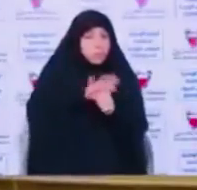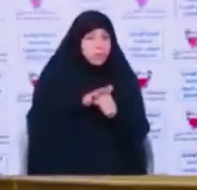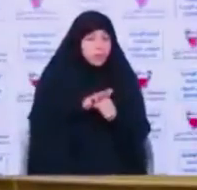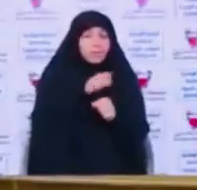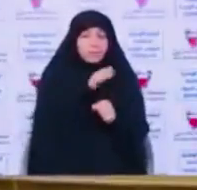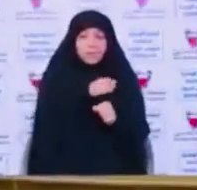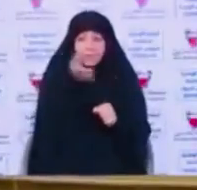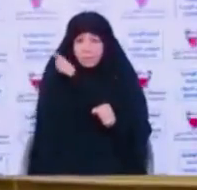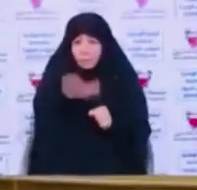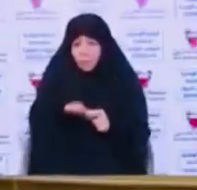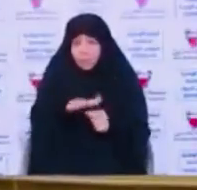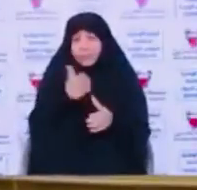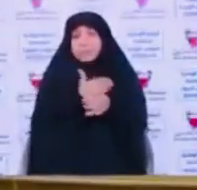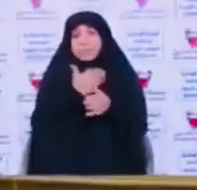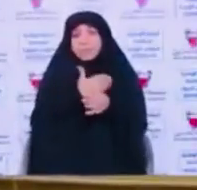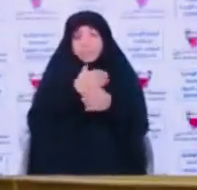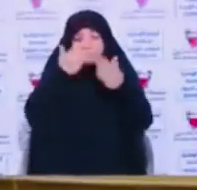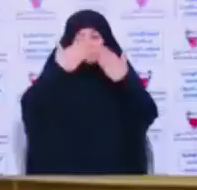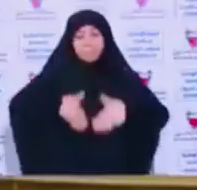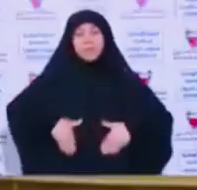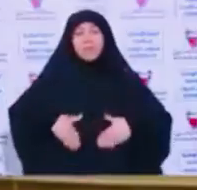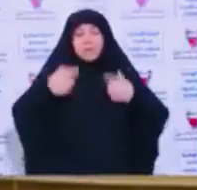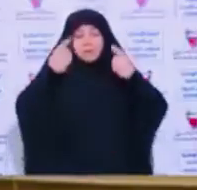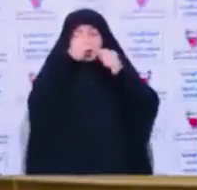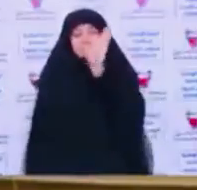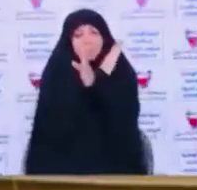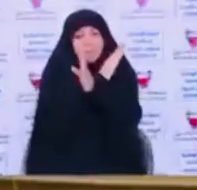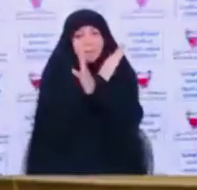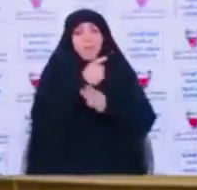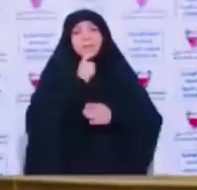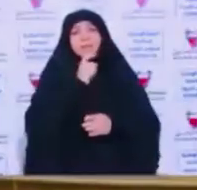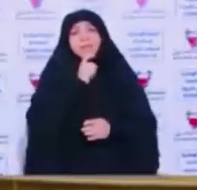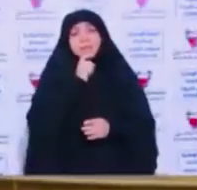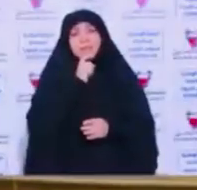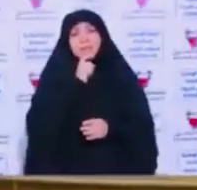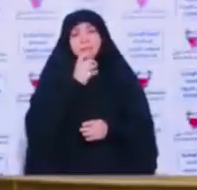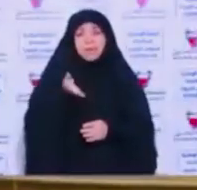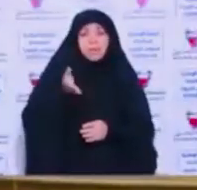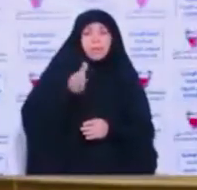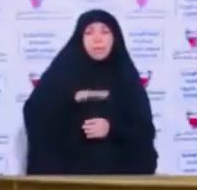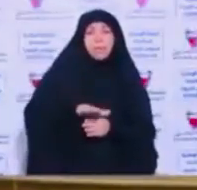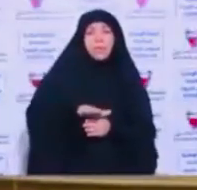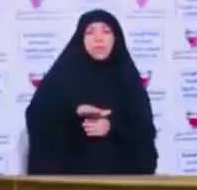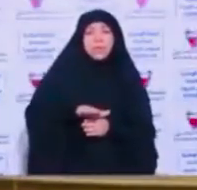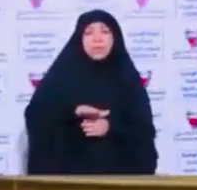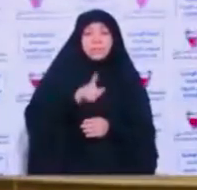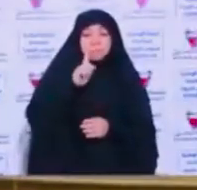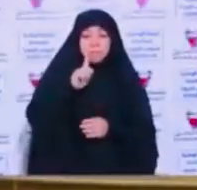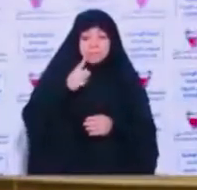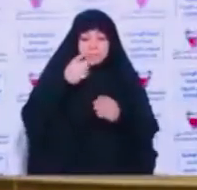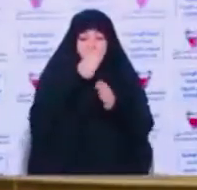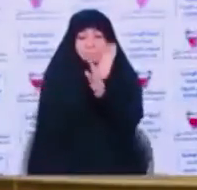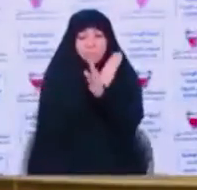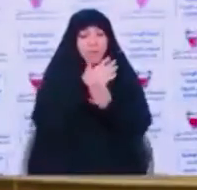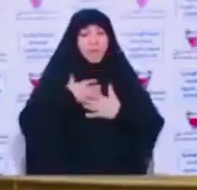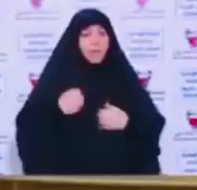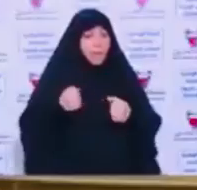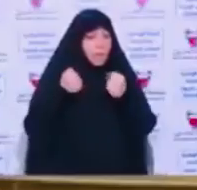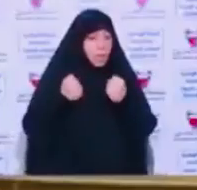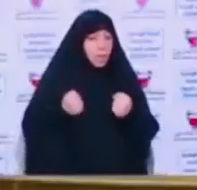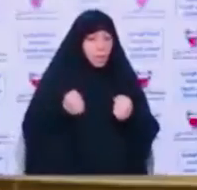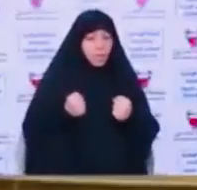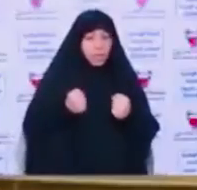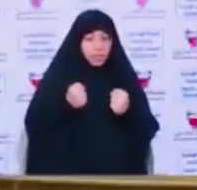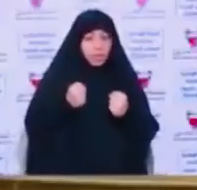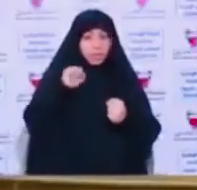مناعة الإنسان، وهذا احنا نؤكد عليه أكثر من مرة بأن احنا فعلا نخاف على أصحاب المناعة الضعيفة، سواء كان كبير في